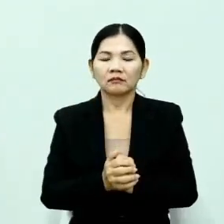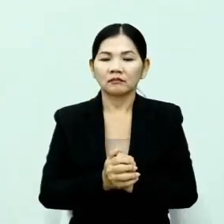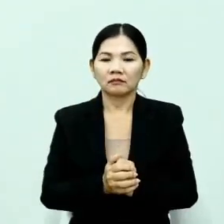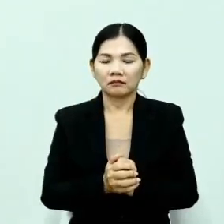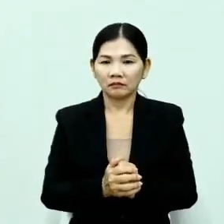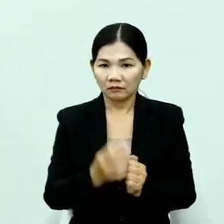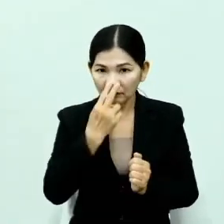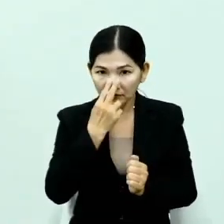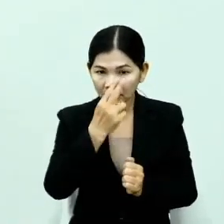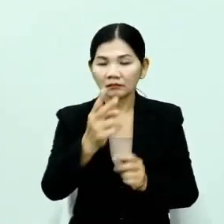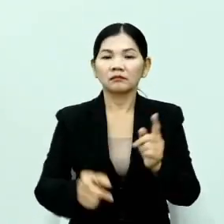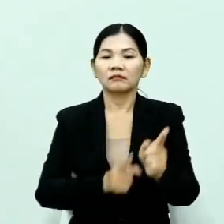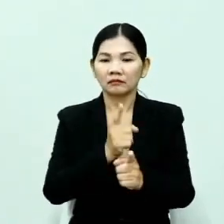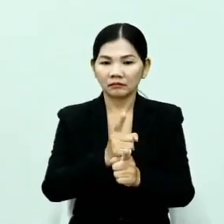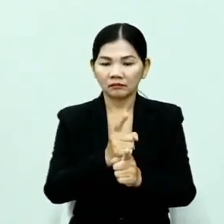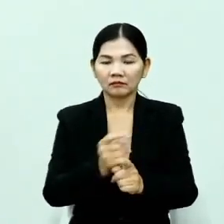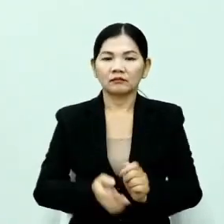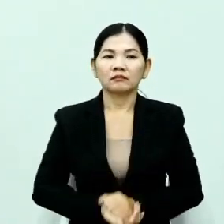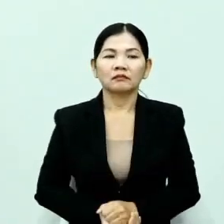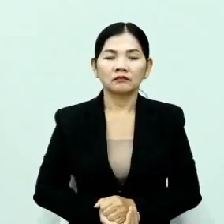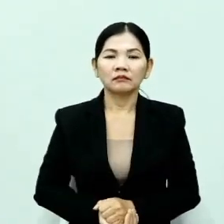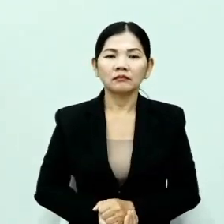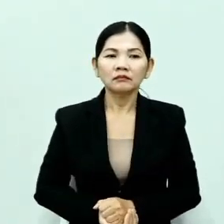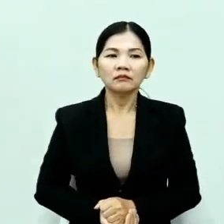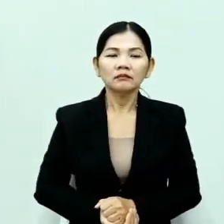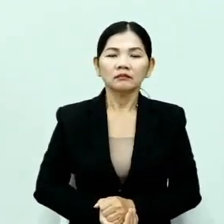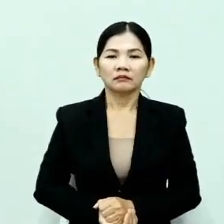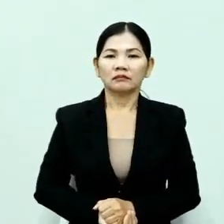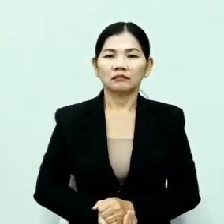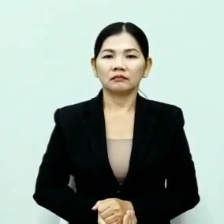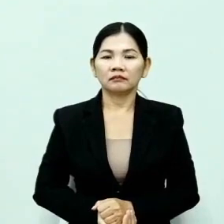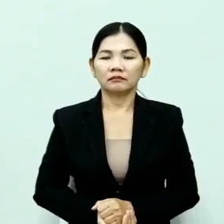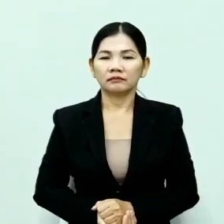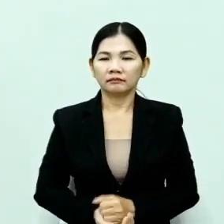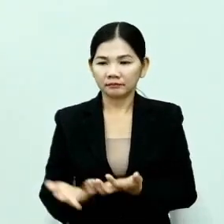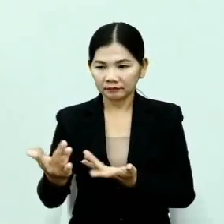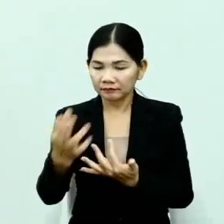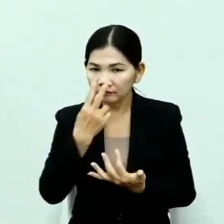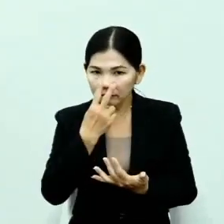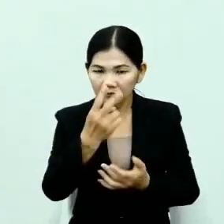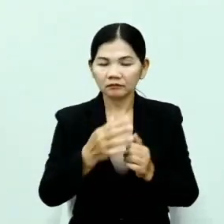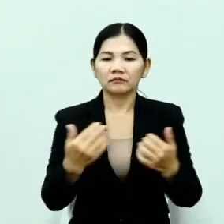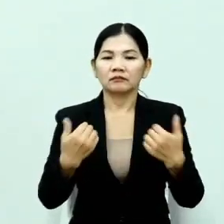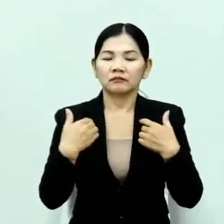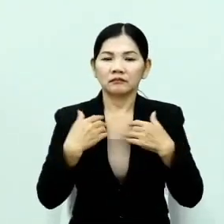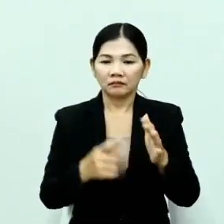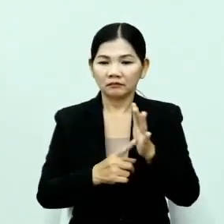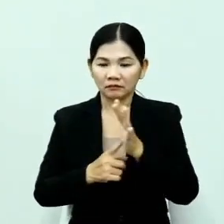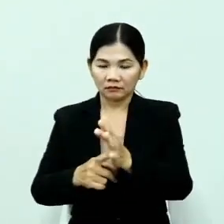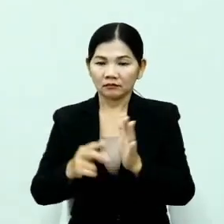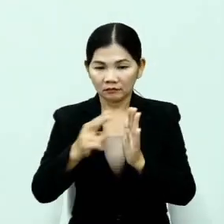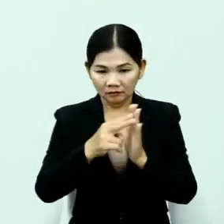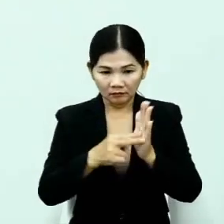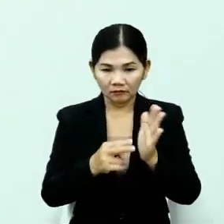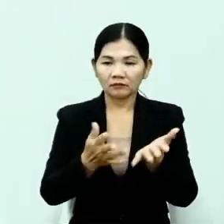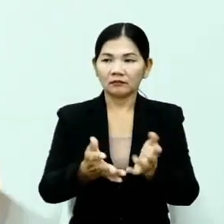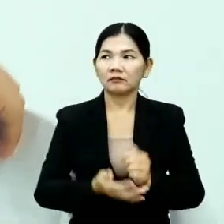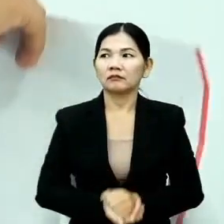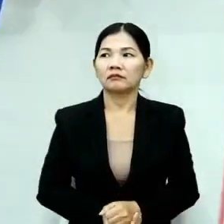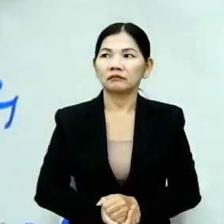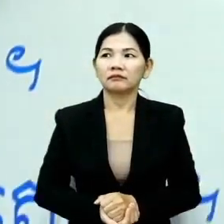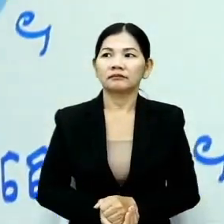con tù tiê bắn trời, tự ọc nê đại rực tế, lời ní đầm bấy công ớt con tân tân rung chăn dũ, nẹ cổ nâng bằng hang ạp tập bọt tay một